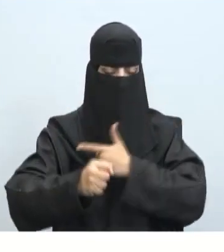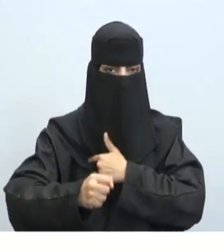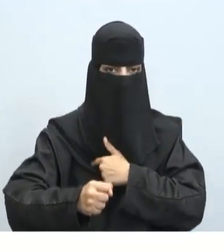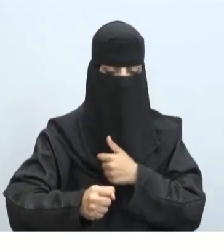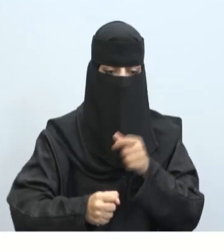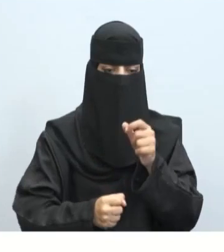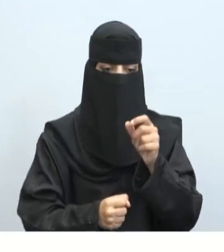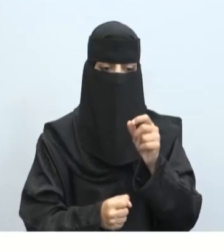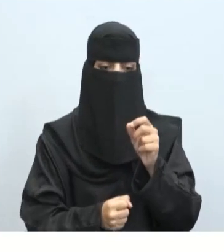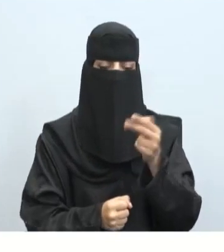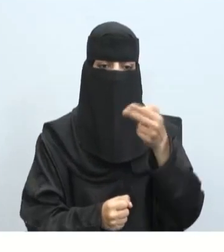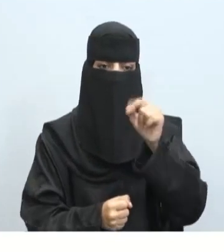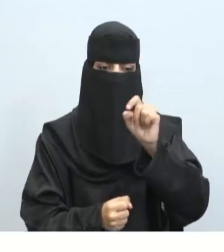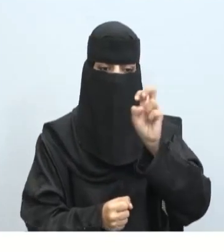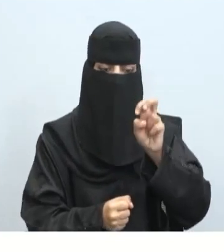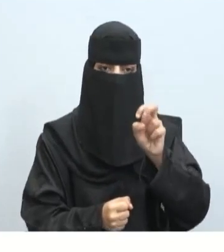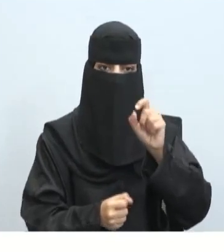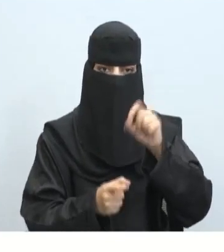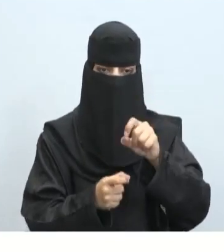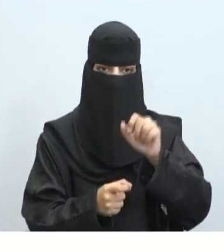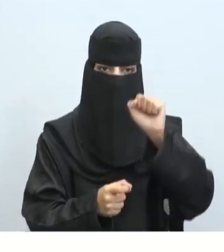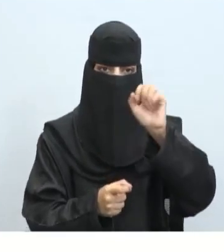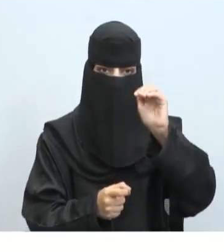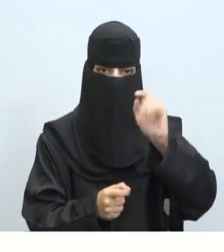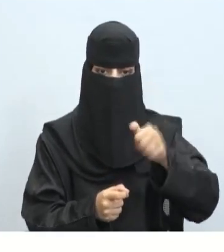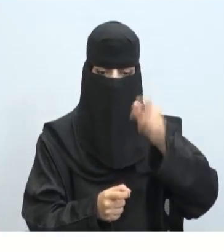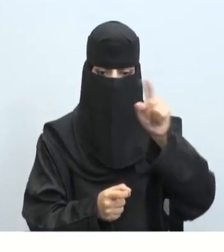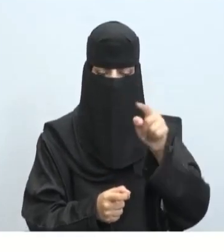وبزخرفة في الصحراء